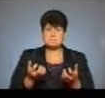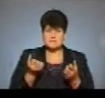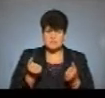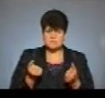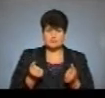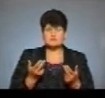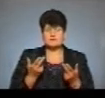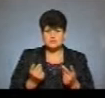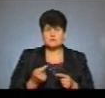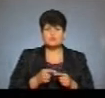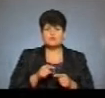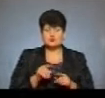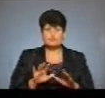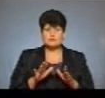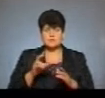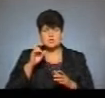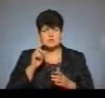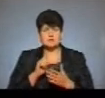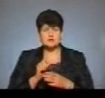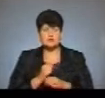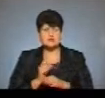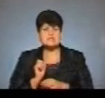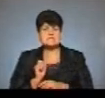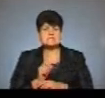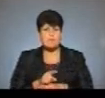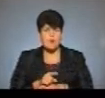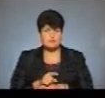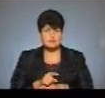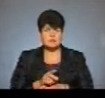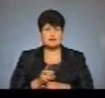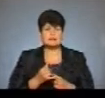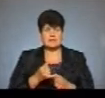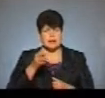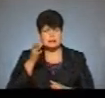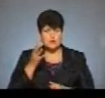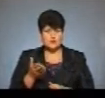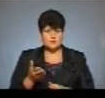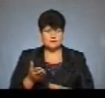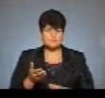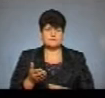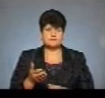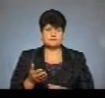звичайно, в такому випадку держава повинна робити замовлення для науки.